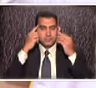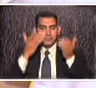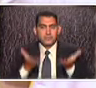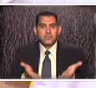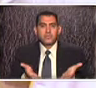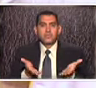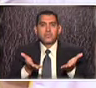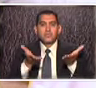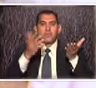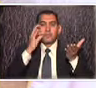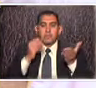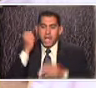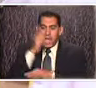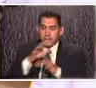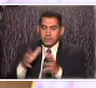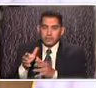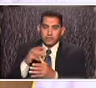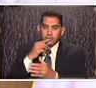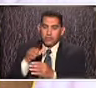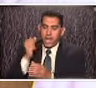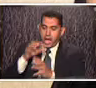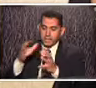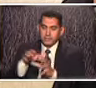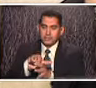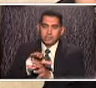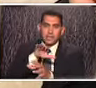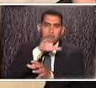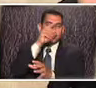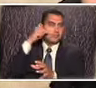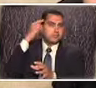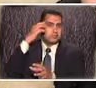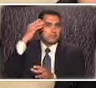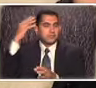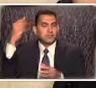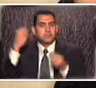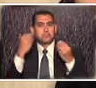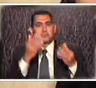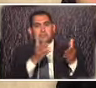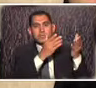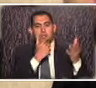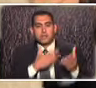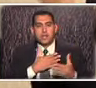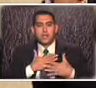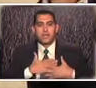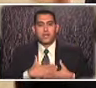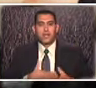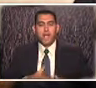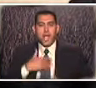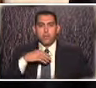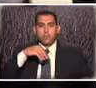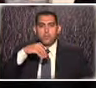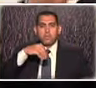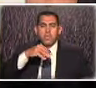لحظه خروج عن الواقع انفصال عن الواق حتى بال المفهوم الديني س يا سيدي الشخص المثالي الذي